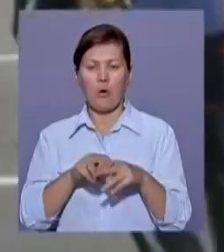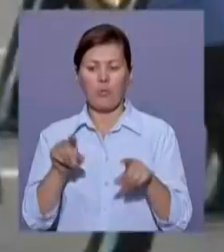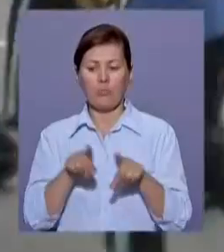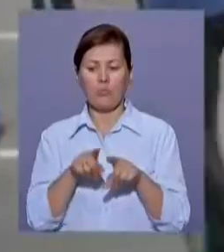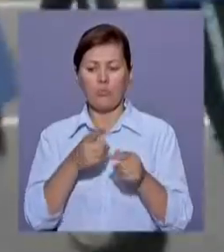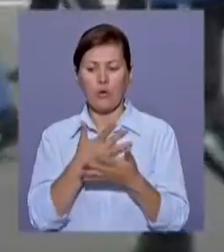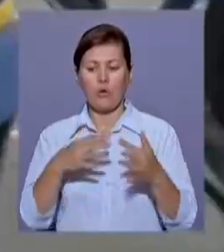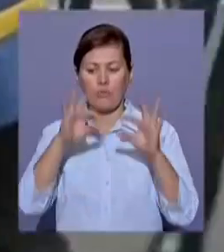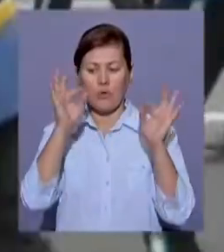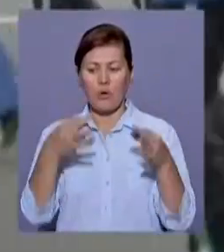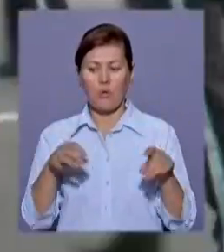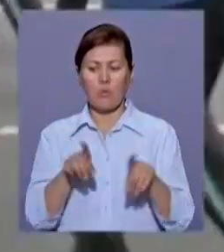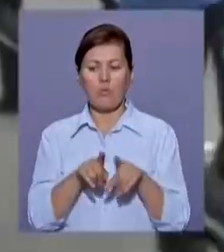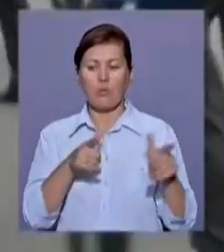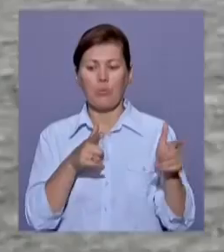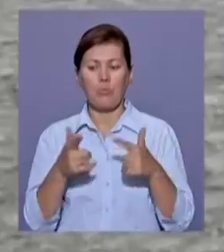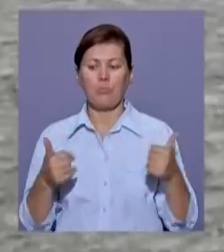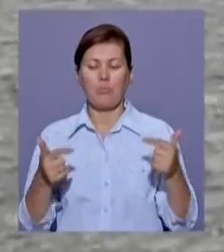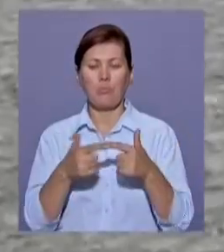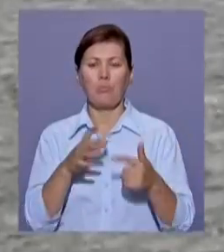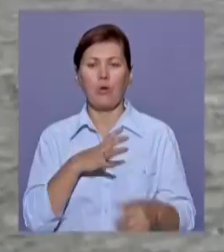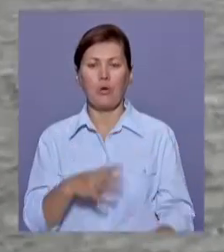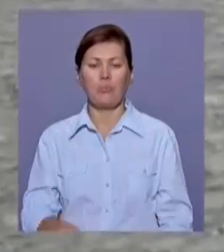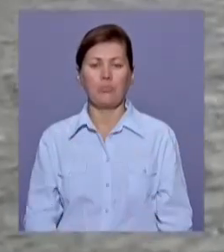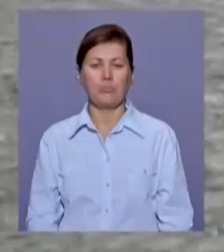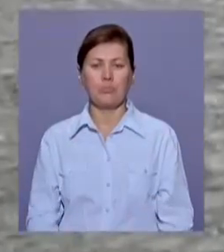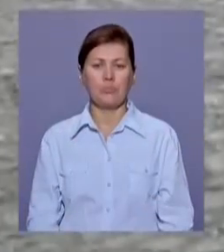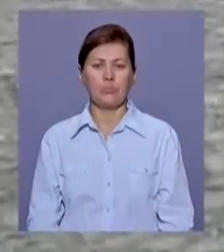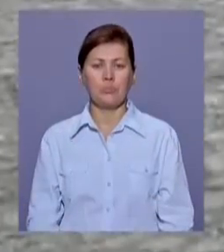аспаптар фестивалінің аясында ұйымдастырылды.